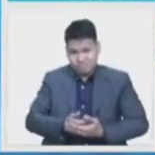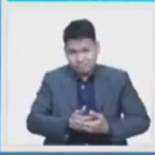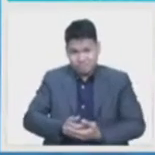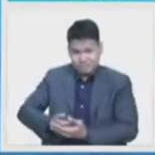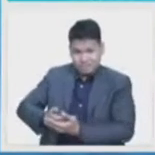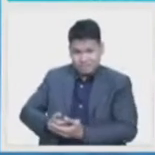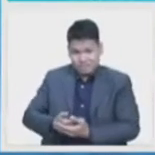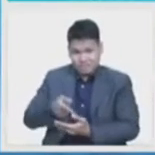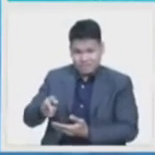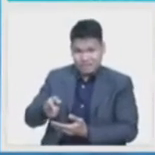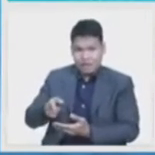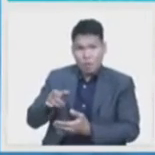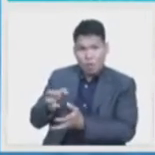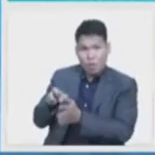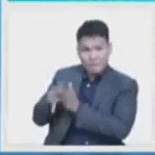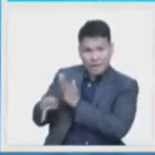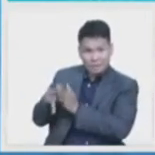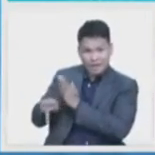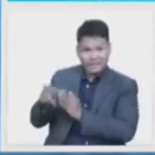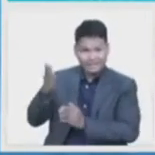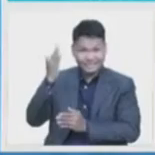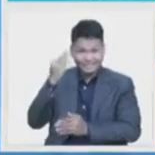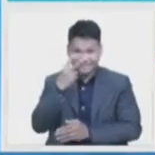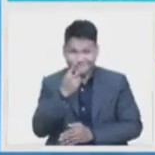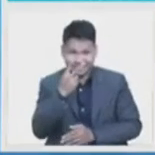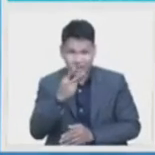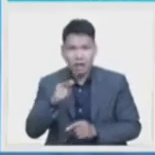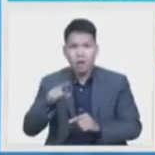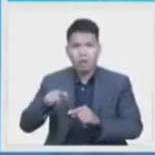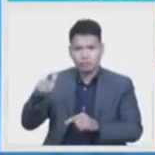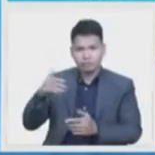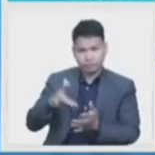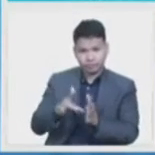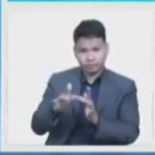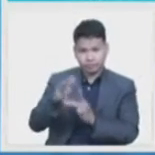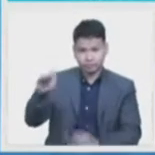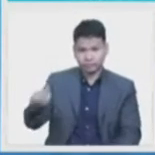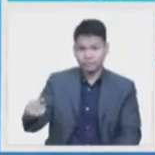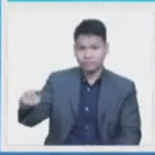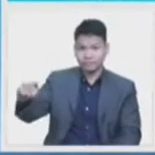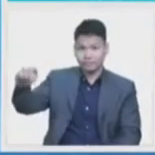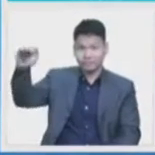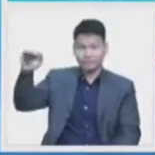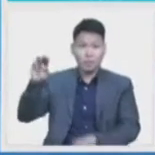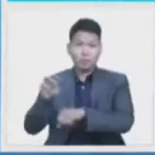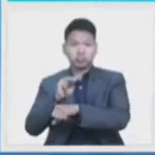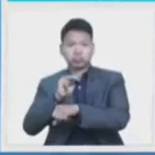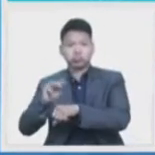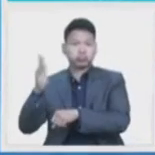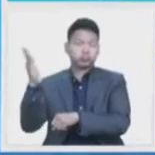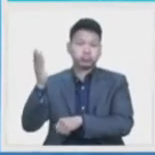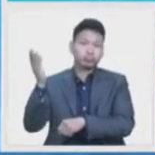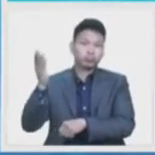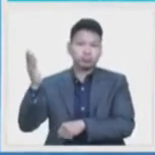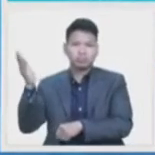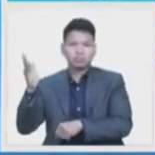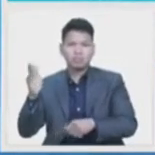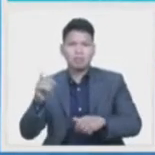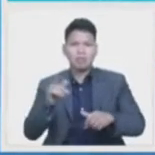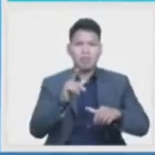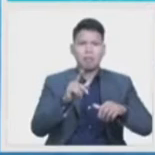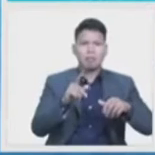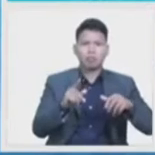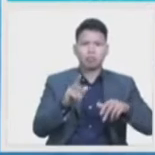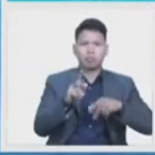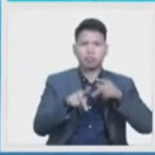mao si Satanas. Jesus ministry sa dako na siya. Ang pagministeryo ni Jesus, ginagukod-gukod, ginasunod-sunod